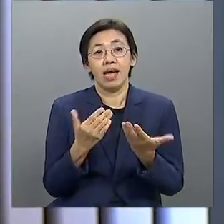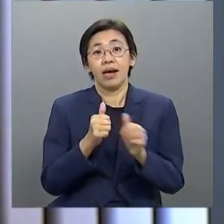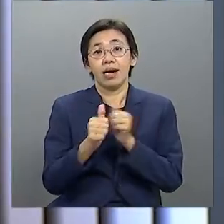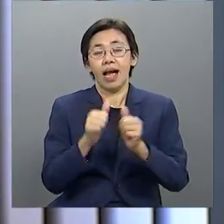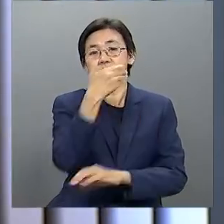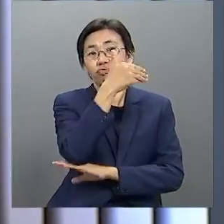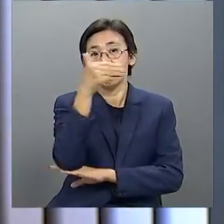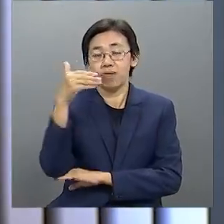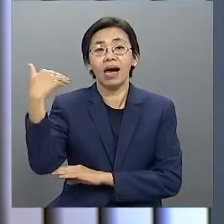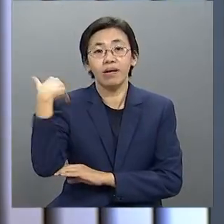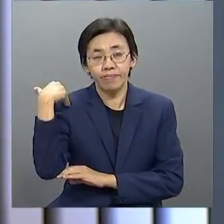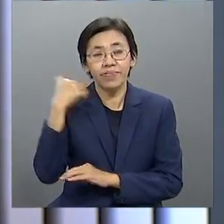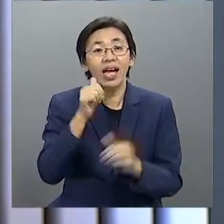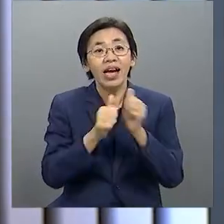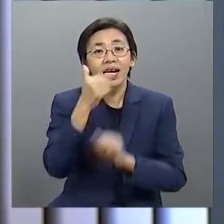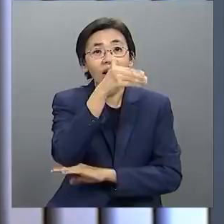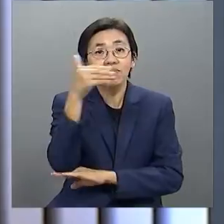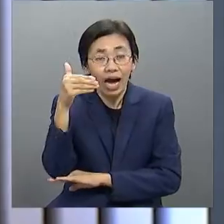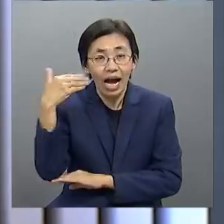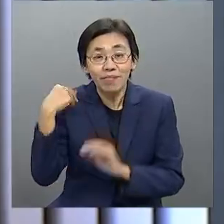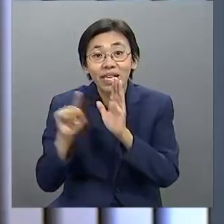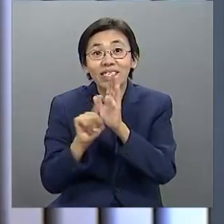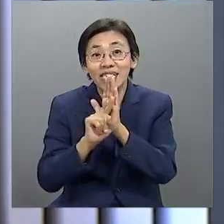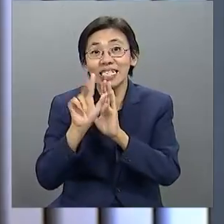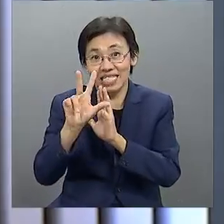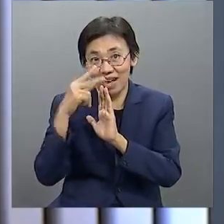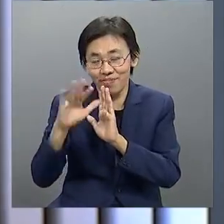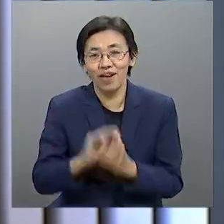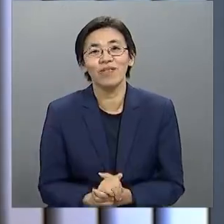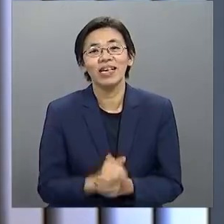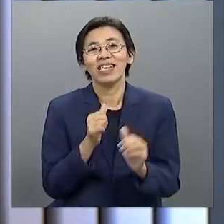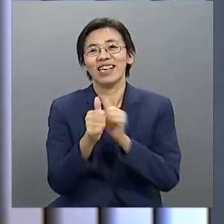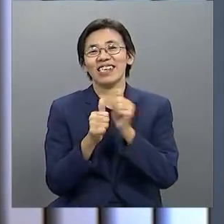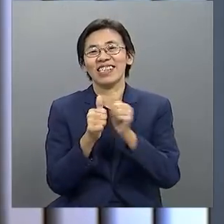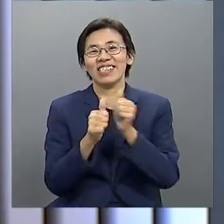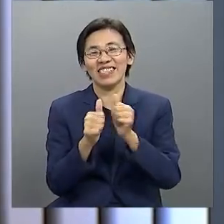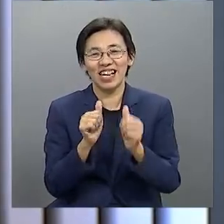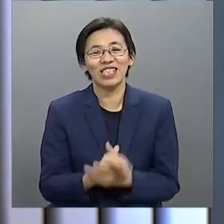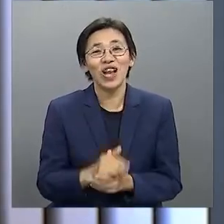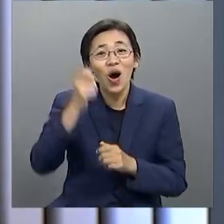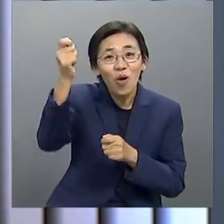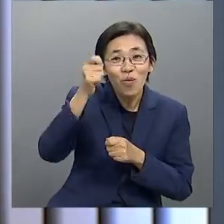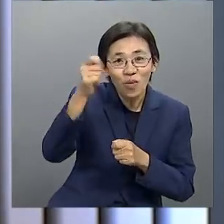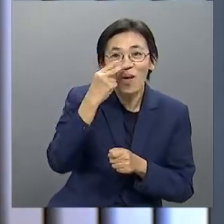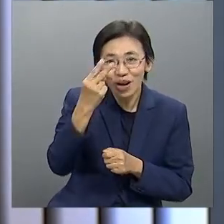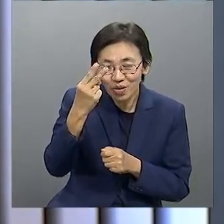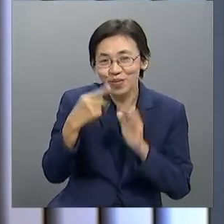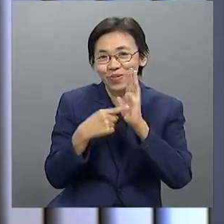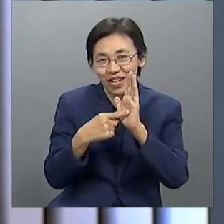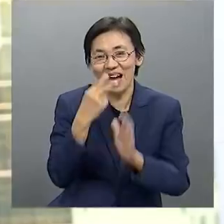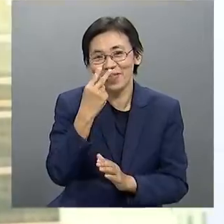องแชมป์3สมัยซ้อนเลยนะครับวันนี้มีการแข่งขันแล้วก็มีตัวอย่างว่าวมาให้คุณผู้ชมได้ดูกันมาชมจากสกู๊ปชุดนี้